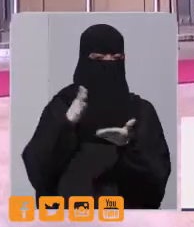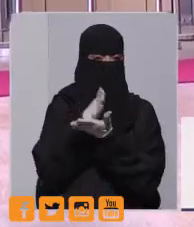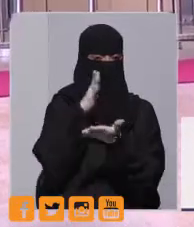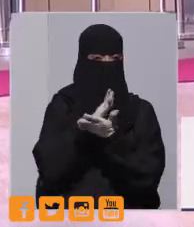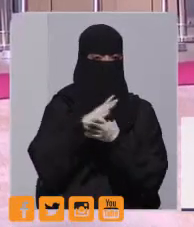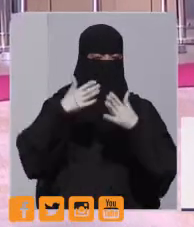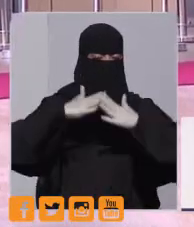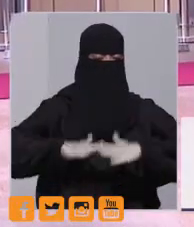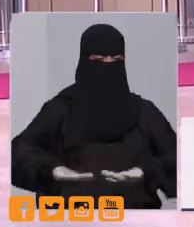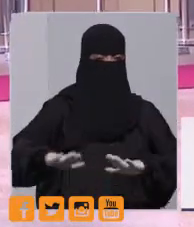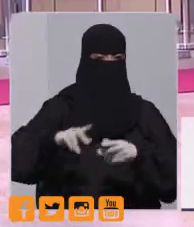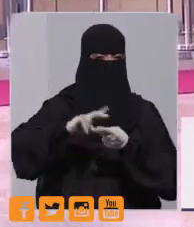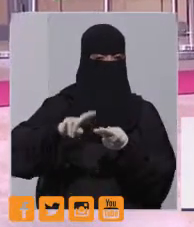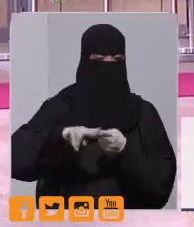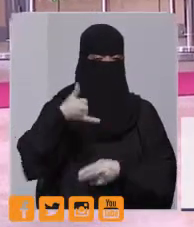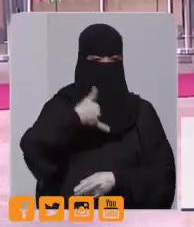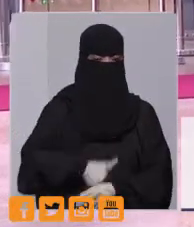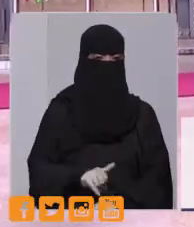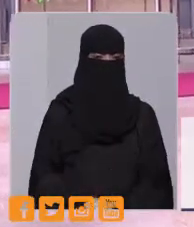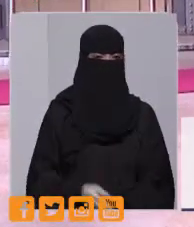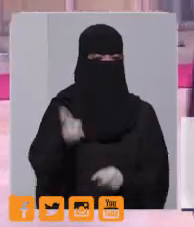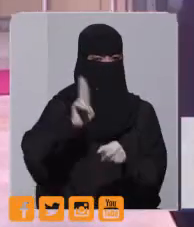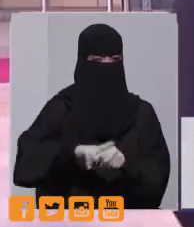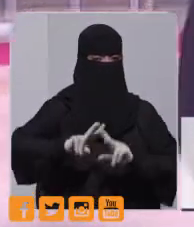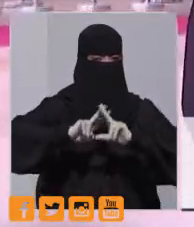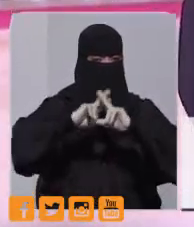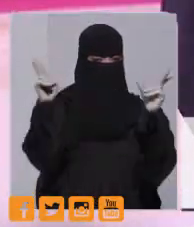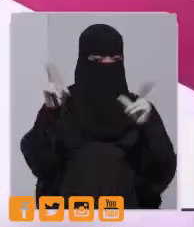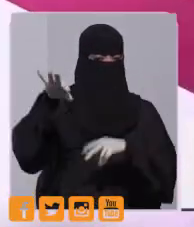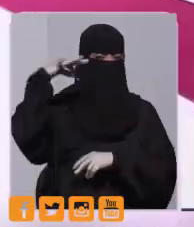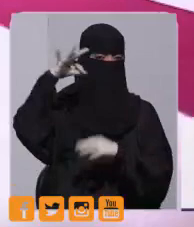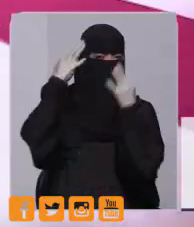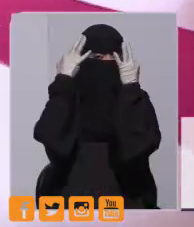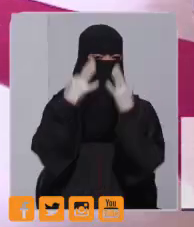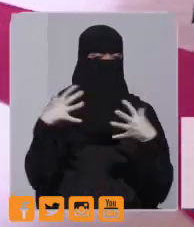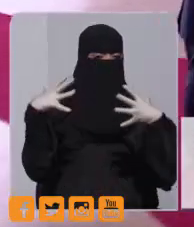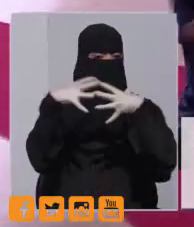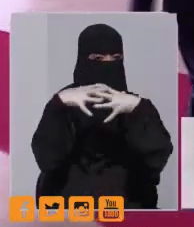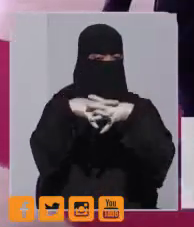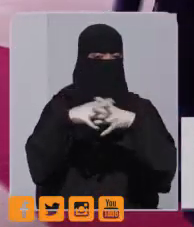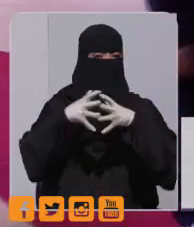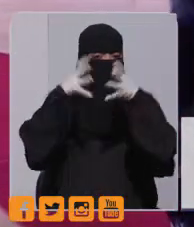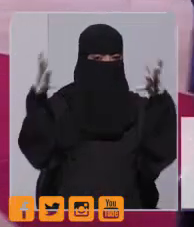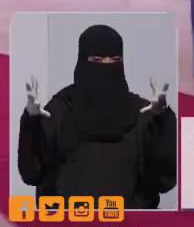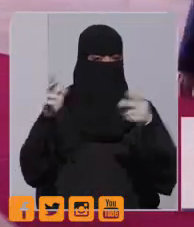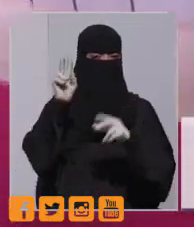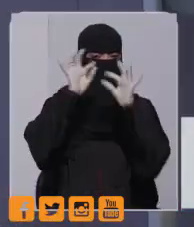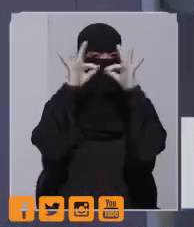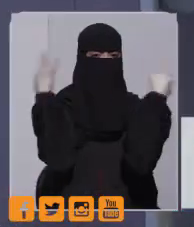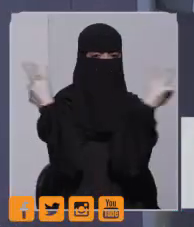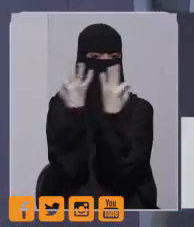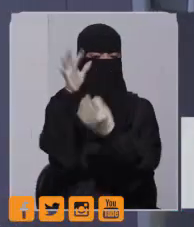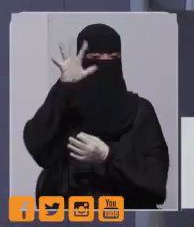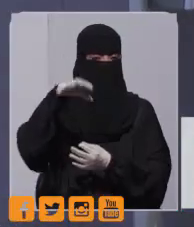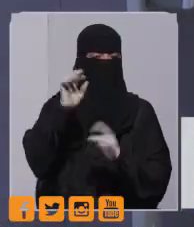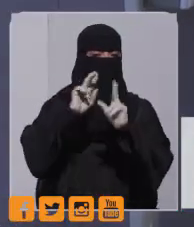لاحلال السلام والاستقرار في اليمن ونوها فخامه الرئيس باهميه الشراكه الواسعه مع الاتحاد الاوروبي بما